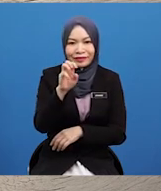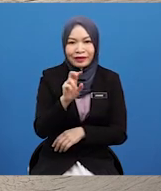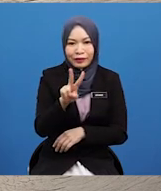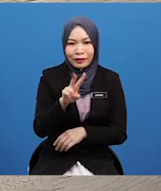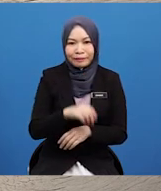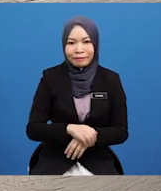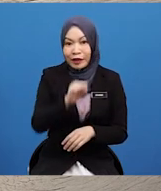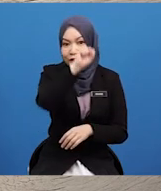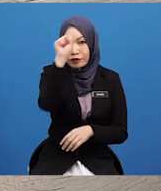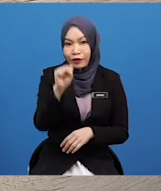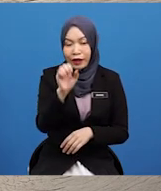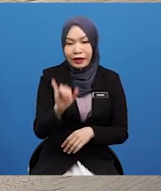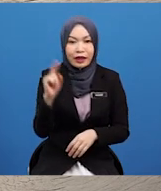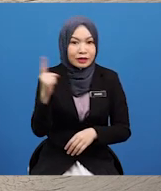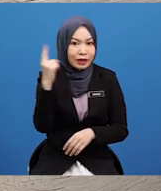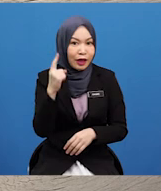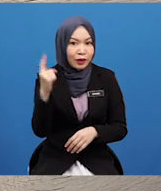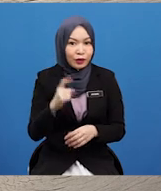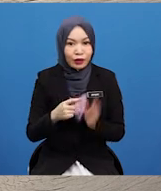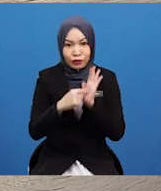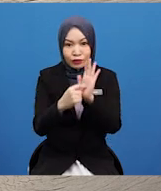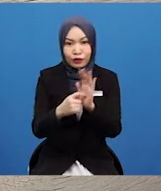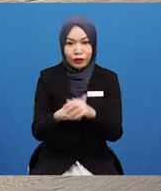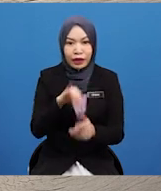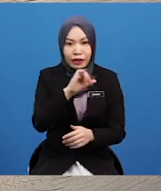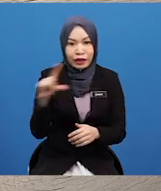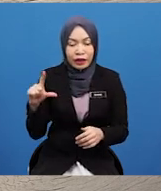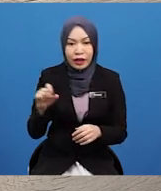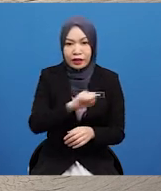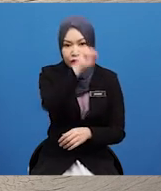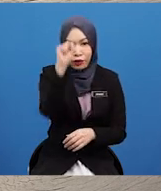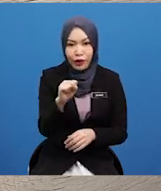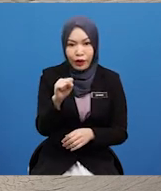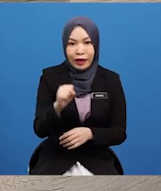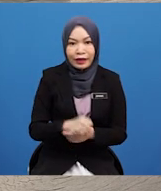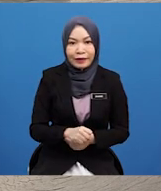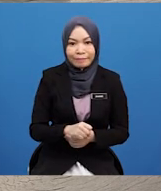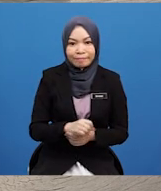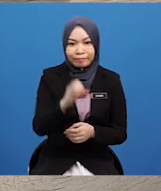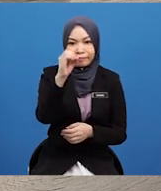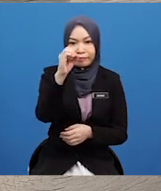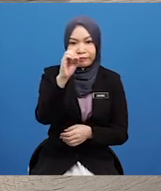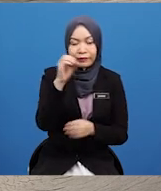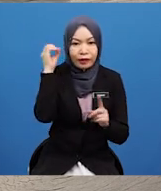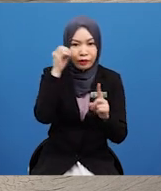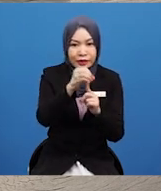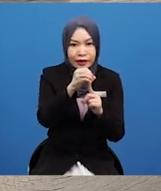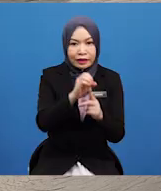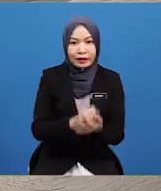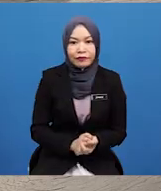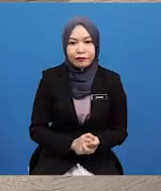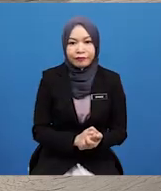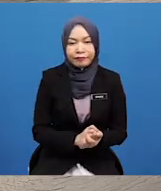Soalan-soalan yang selalu dikemukakan ialah soalan objektif, soalan struktur dan soalan analisis kesalahan tata